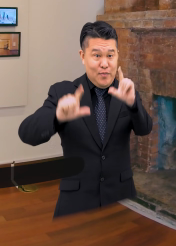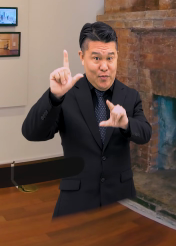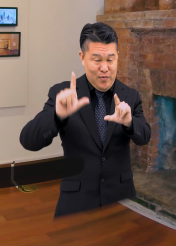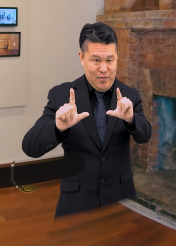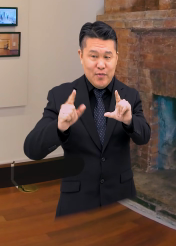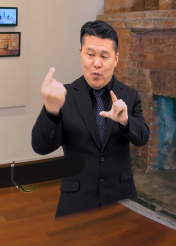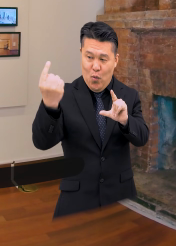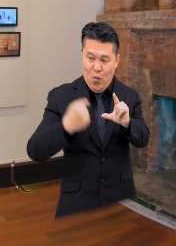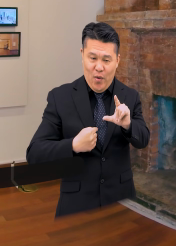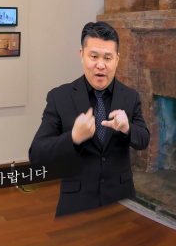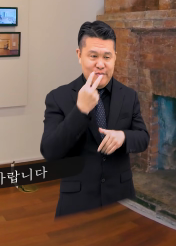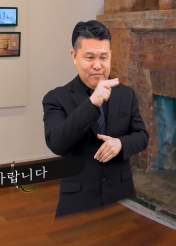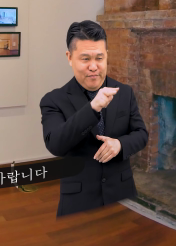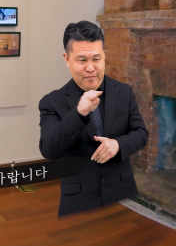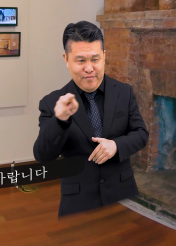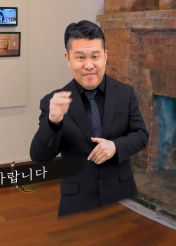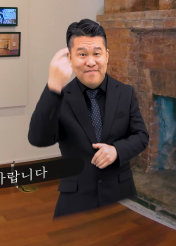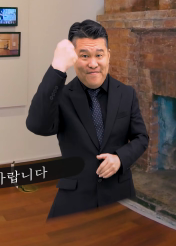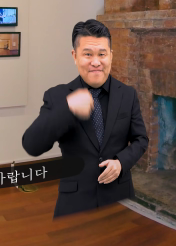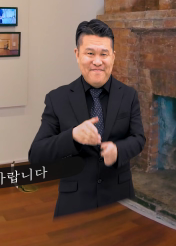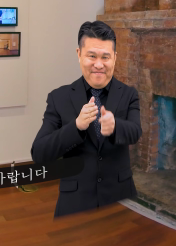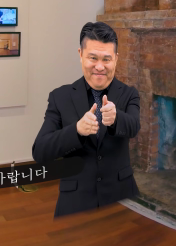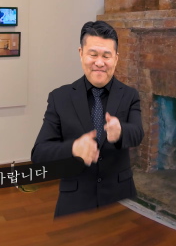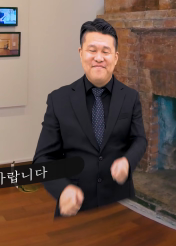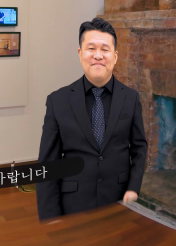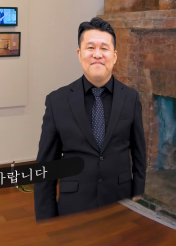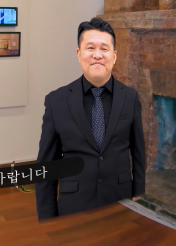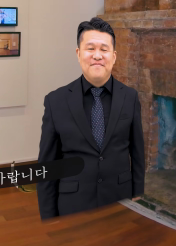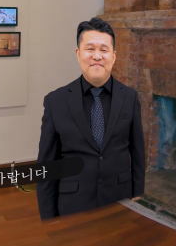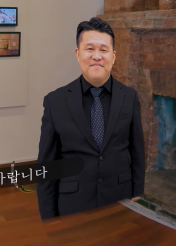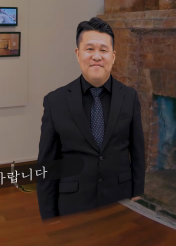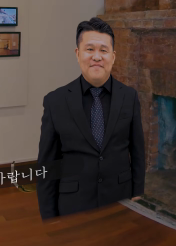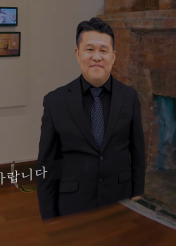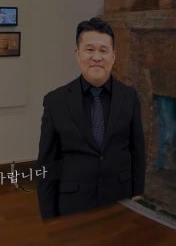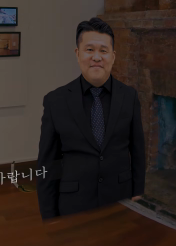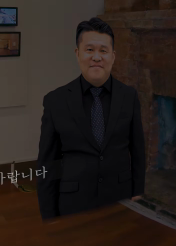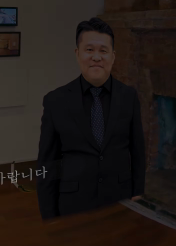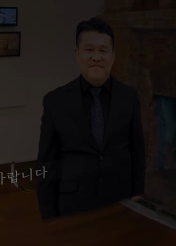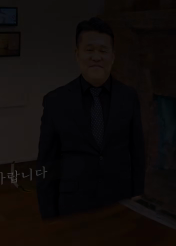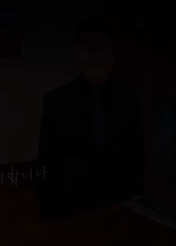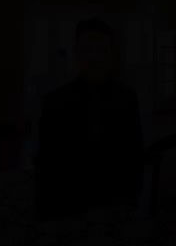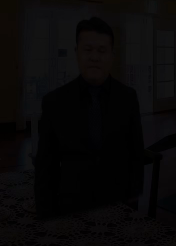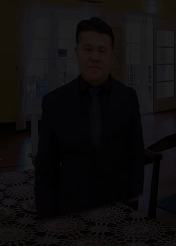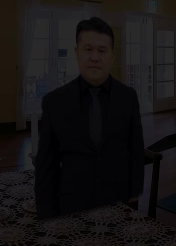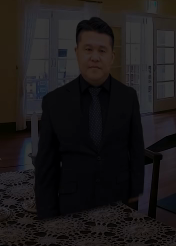한국을 사랑했던 모습을 바로 이 딜쿠샤에서 느껴보시기 바랍니다.